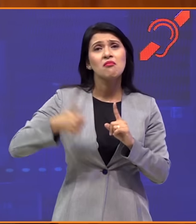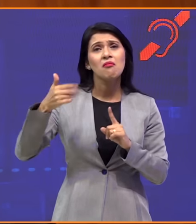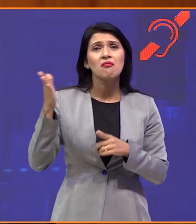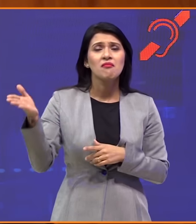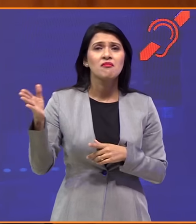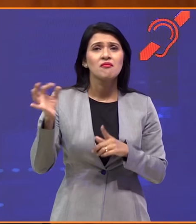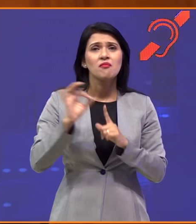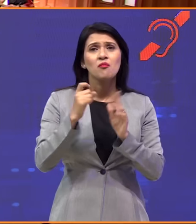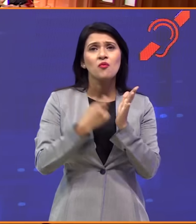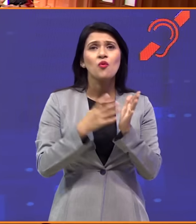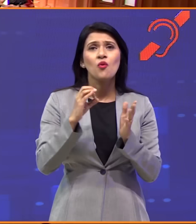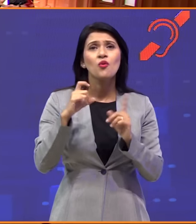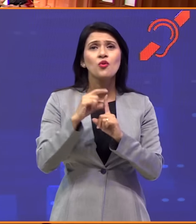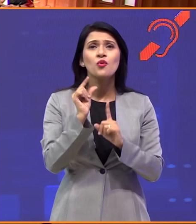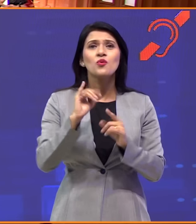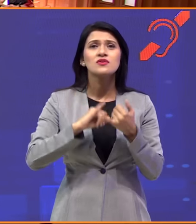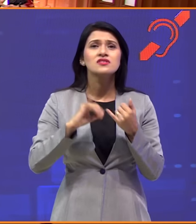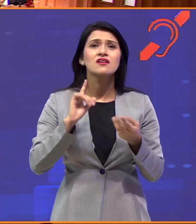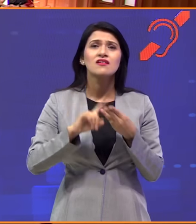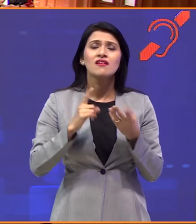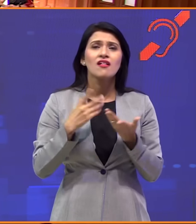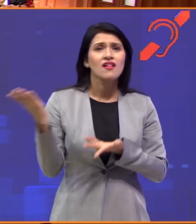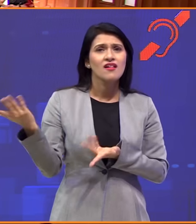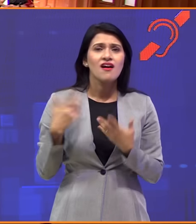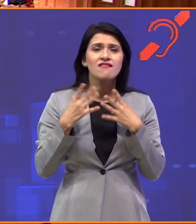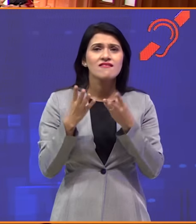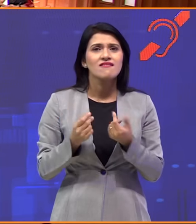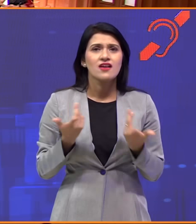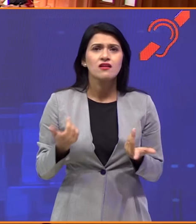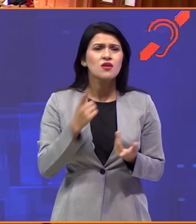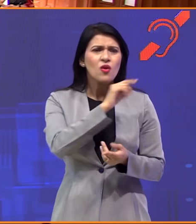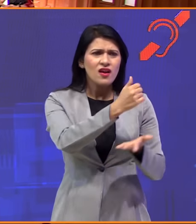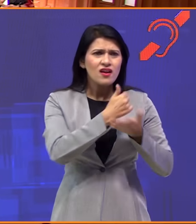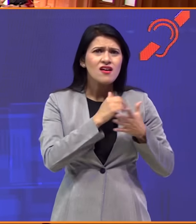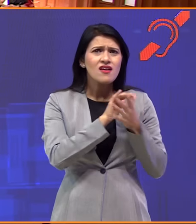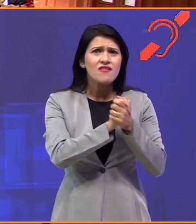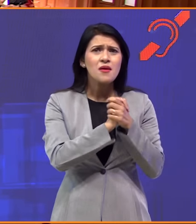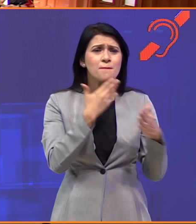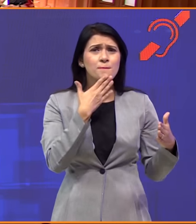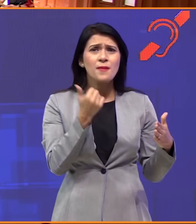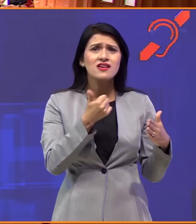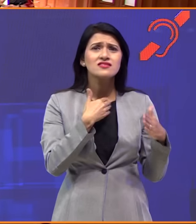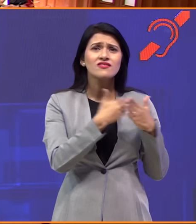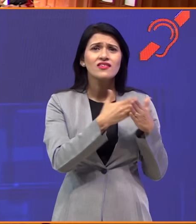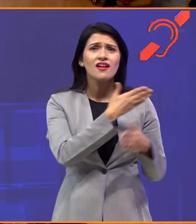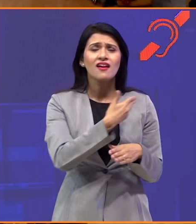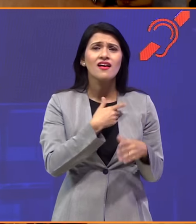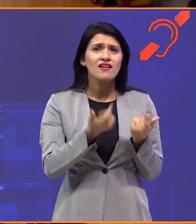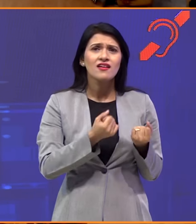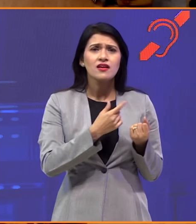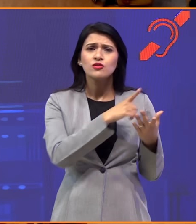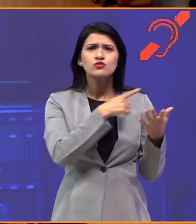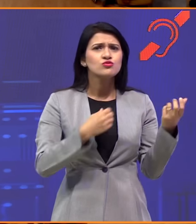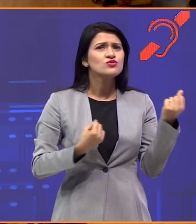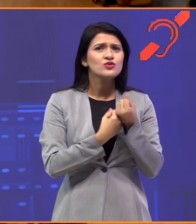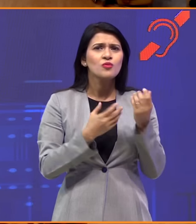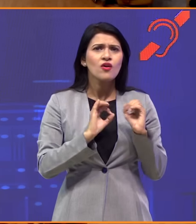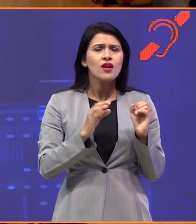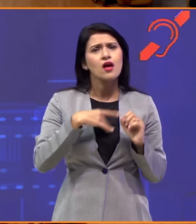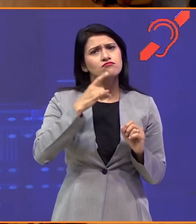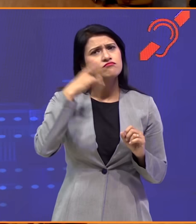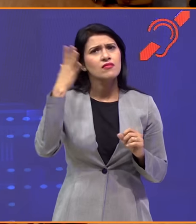गुस्सा हो गया उससे कि तूने स्टैंड नहीं लिया मेरे लिए अब मेरा इतना जिगरी दोस्त अगर उसने स्टैंड नहीं लिया तो इसलिए नाराज हो गया था